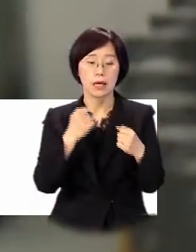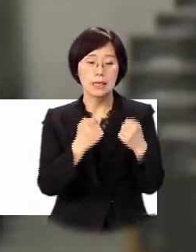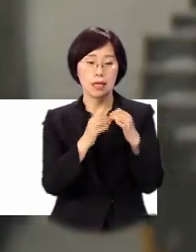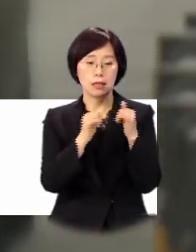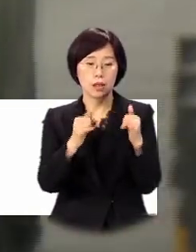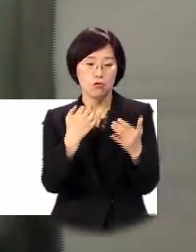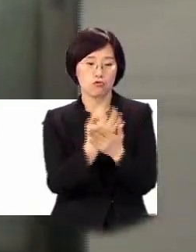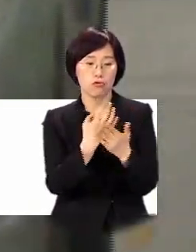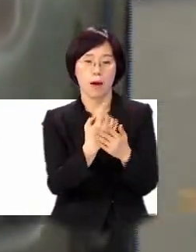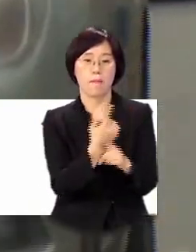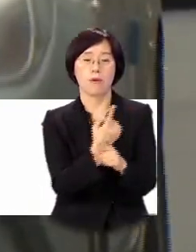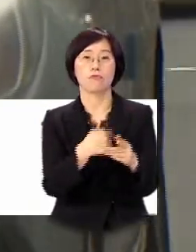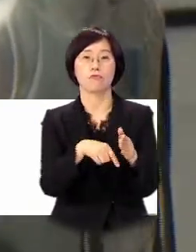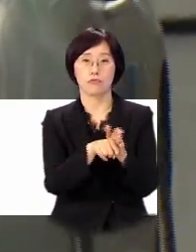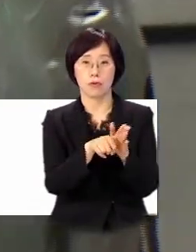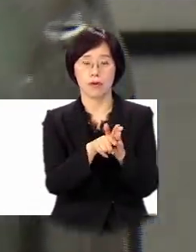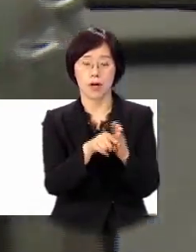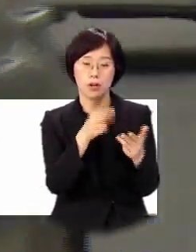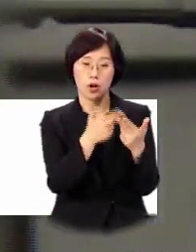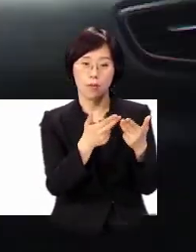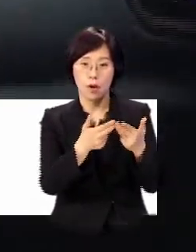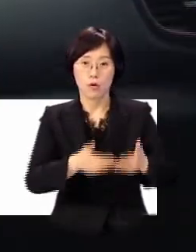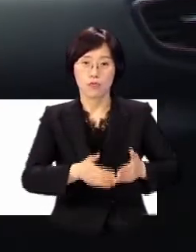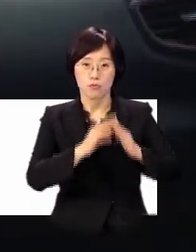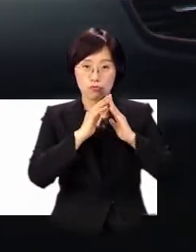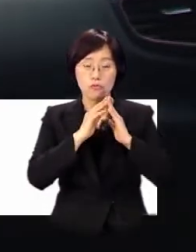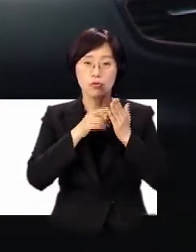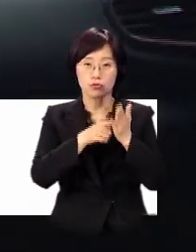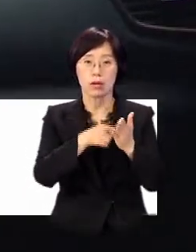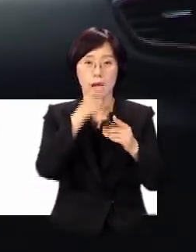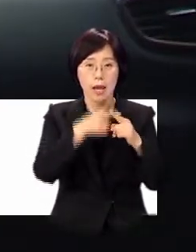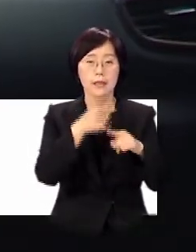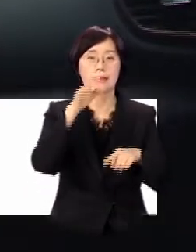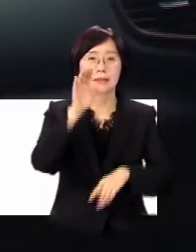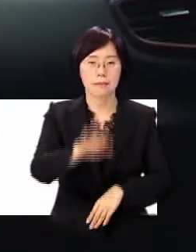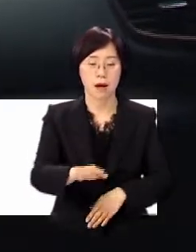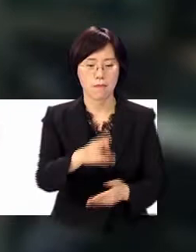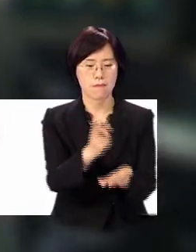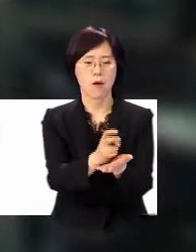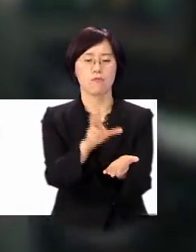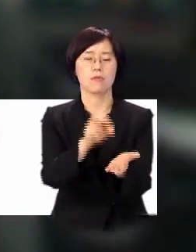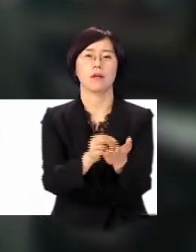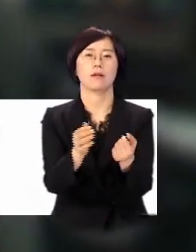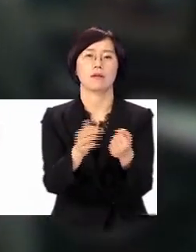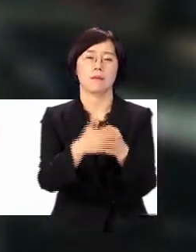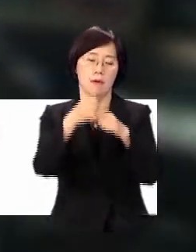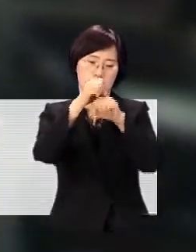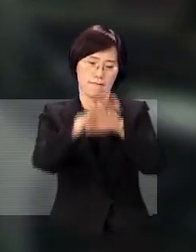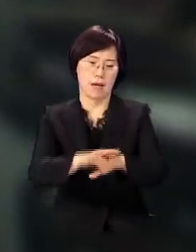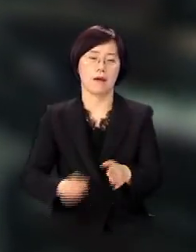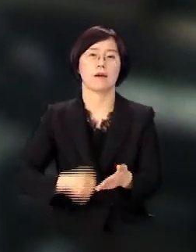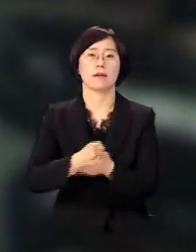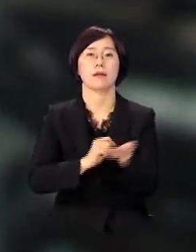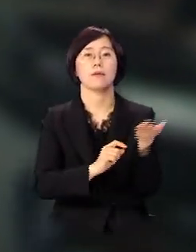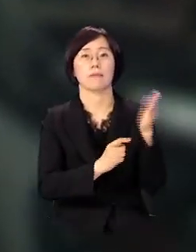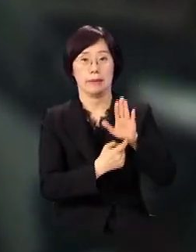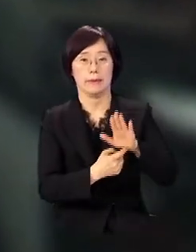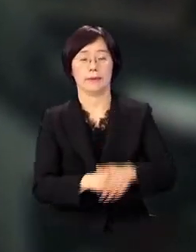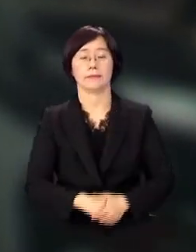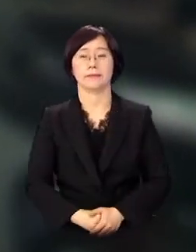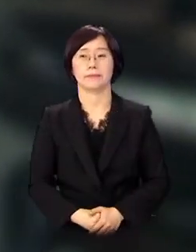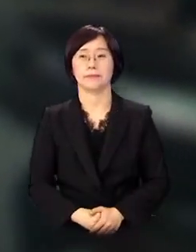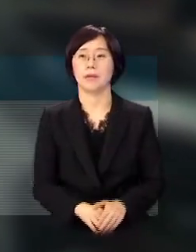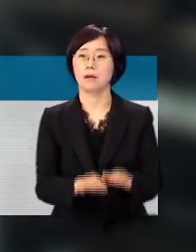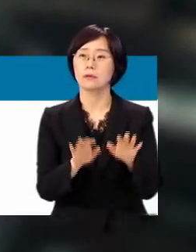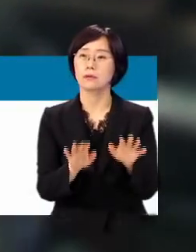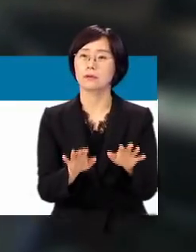기사들의 수익구조 개선을 위해 협동조합 체제를 추진하려 했지만 법적인 문제로 백지화하기로 했다고 말합니다.